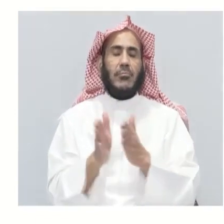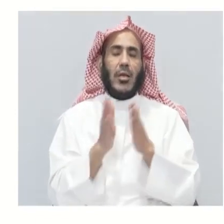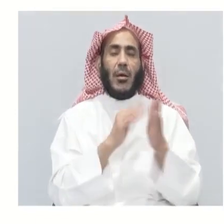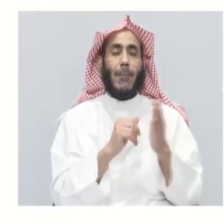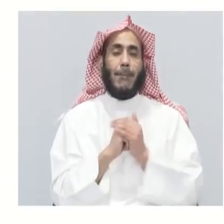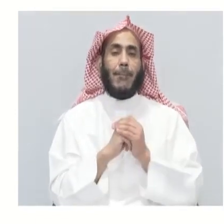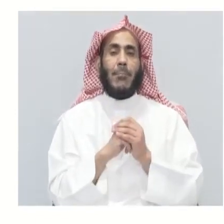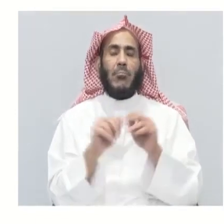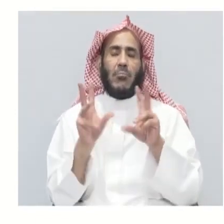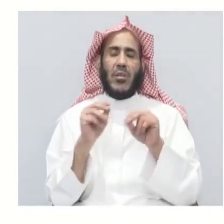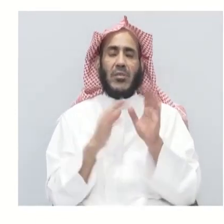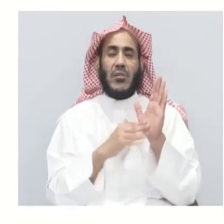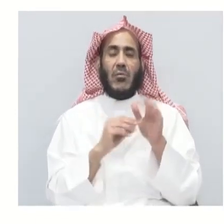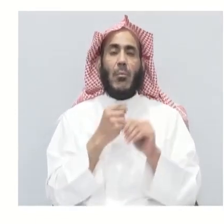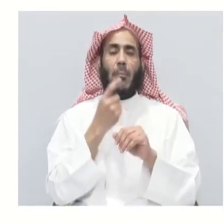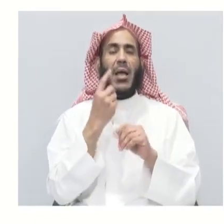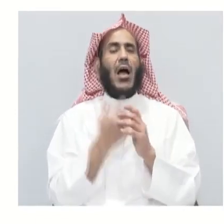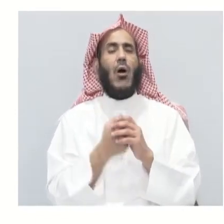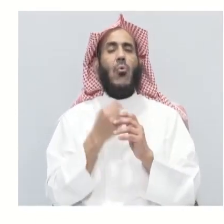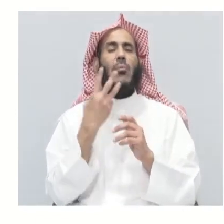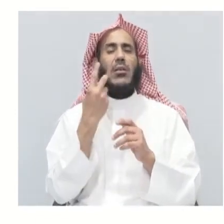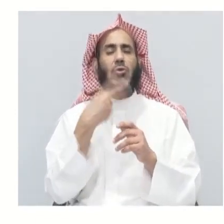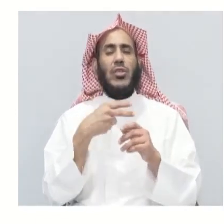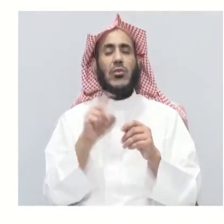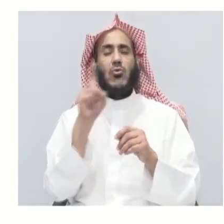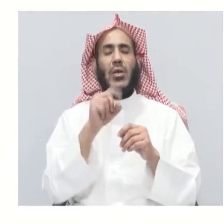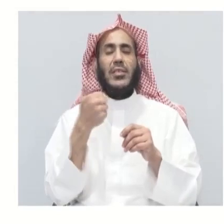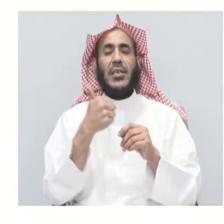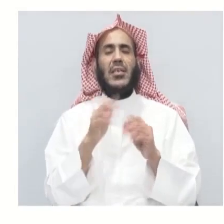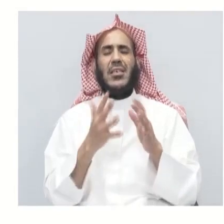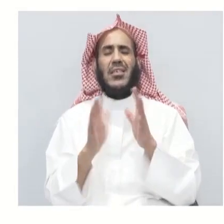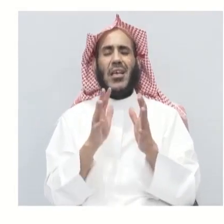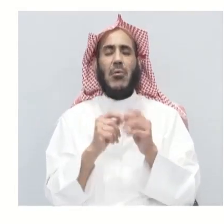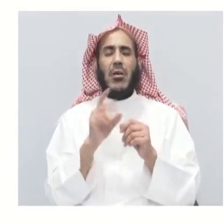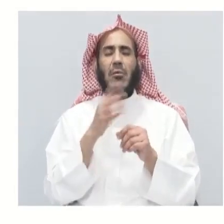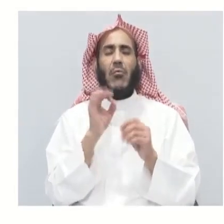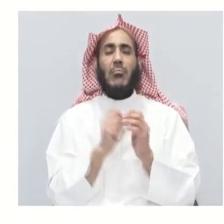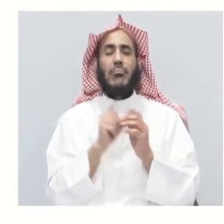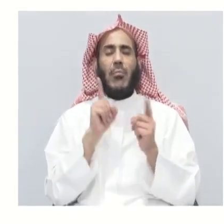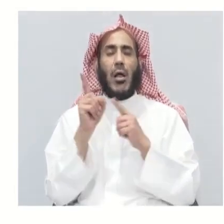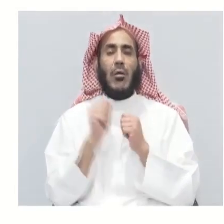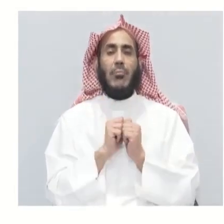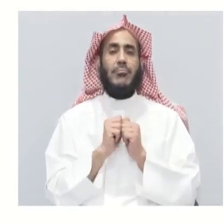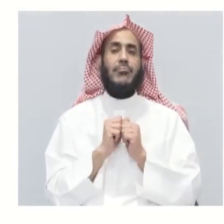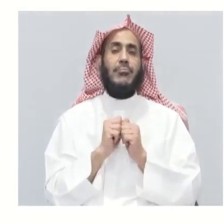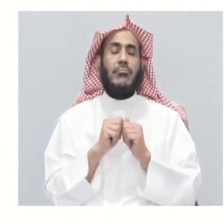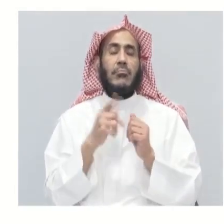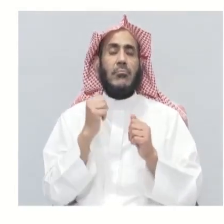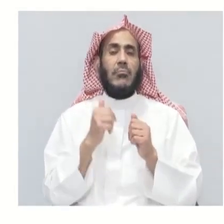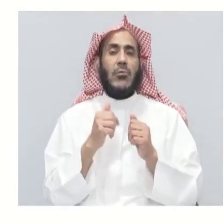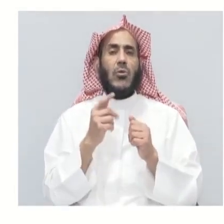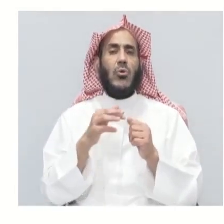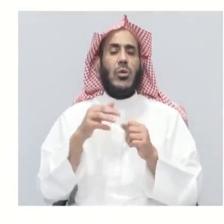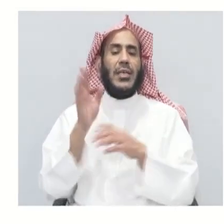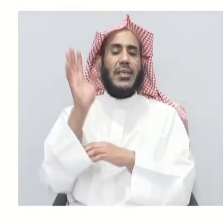الان الى نفس صفحه 128 في سؤال 6ه ماذا يقول تقريبا نفس المفهوم لاحظ ماذا يقول اذا تدل